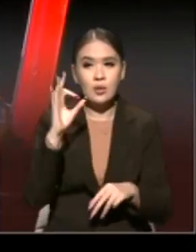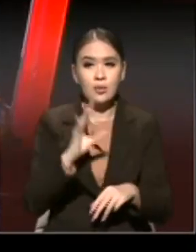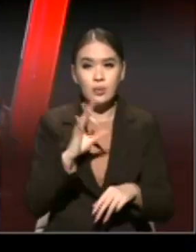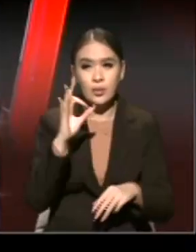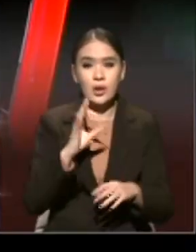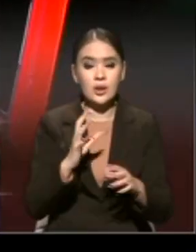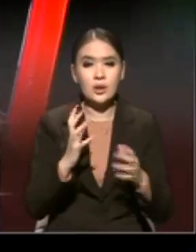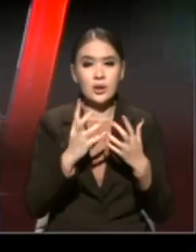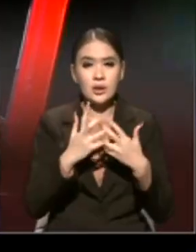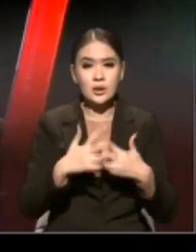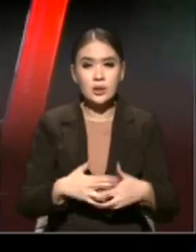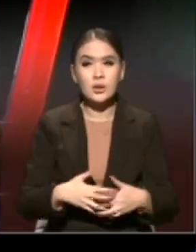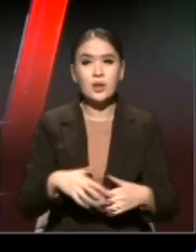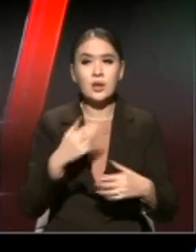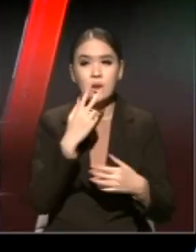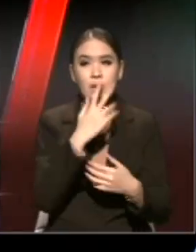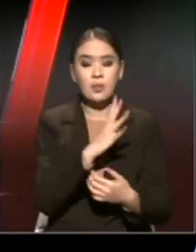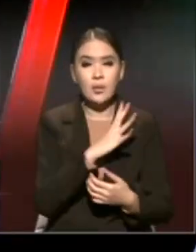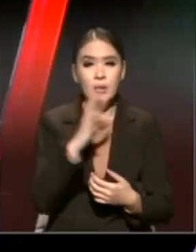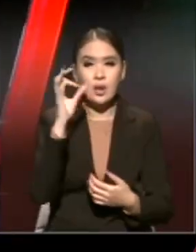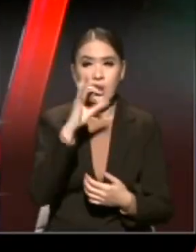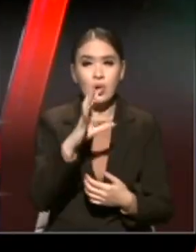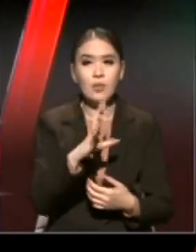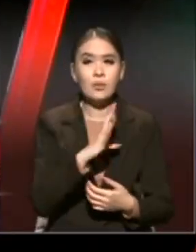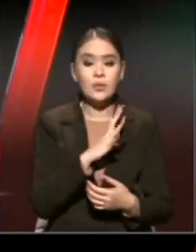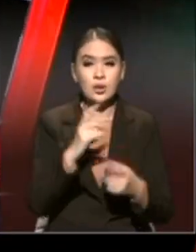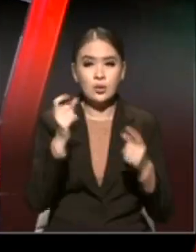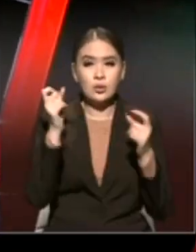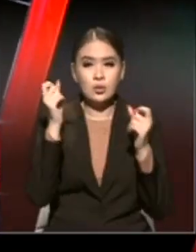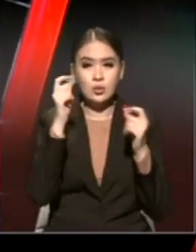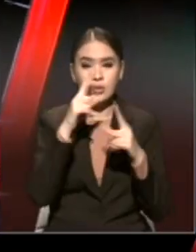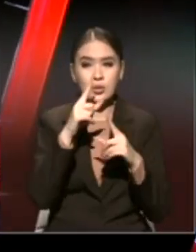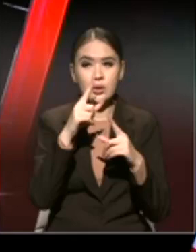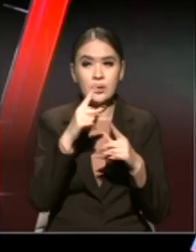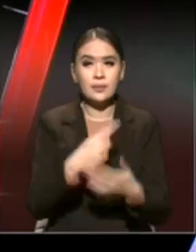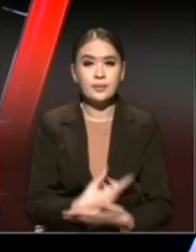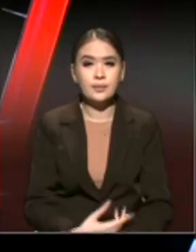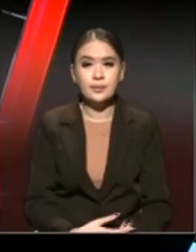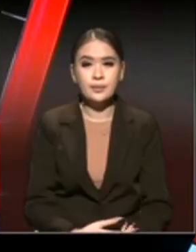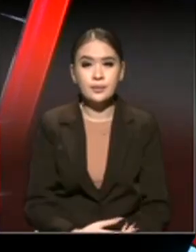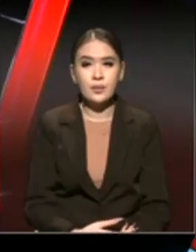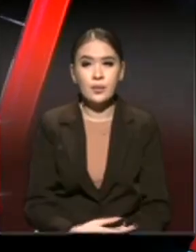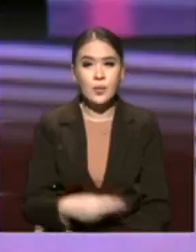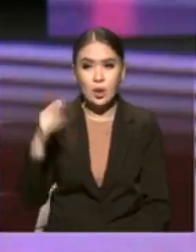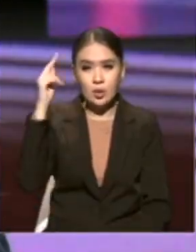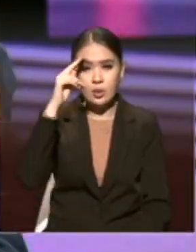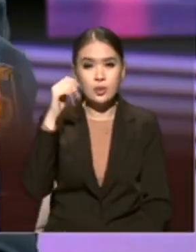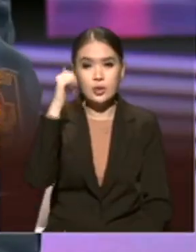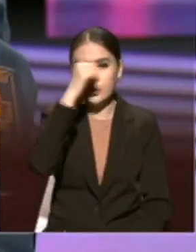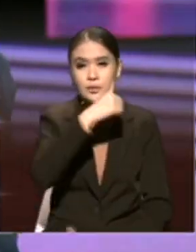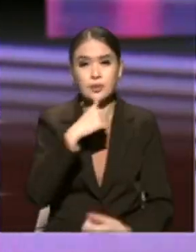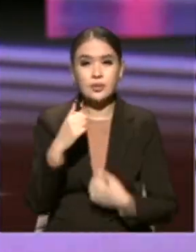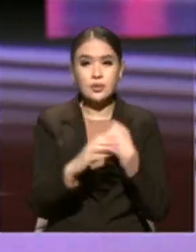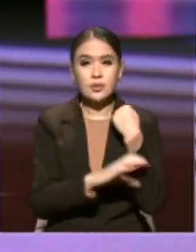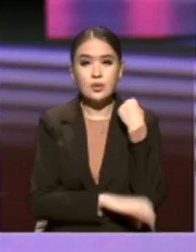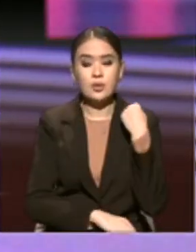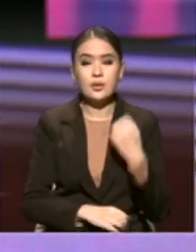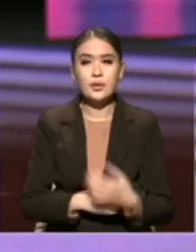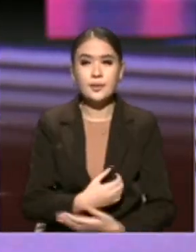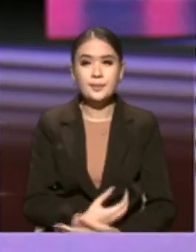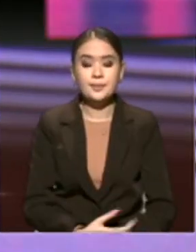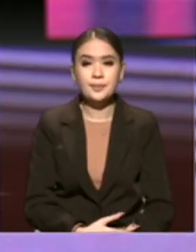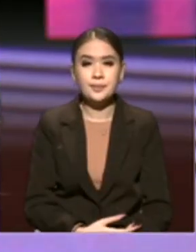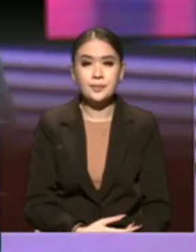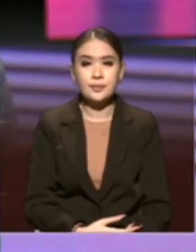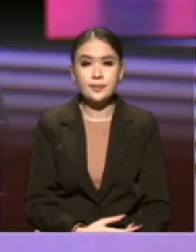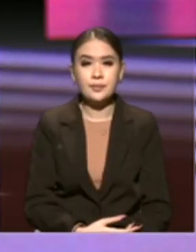тиісті түрде, ал іріктеуді цифрлық платформаның өзі анықтайды. Жаңа оқу жылдың соңында. Өте жақсы. Бұл жерде